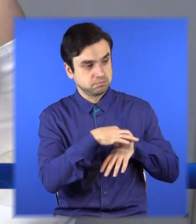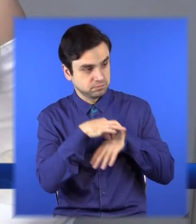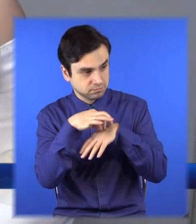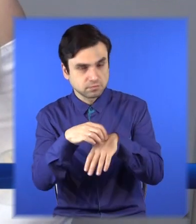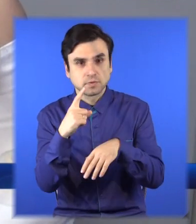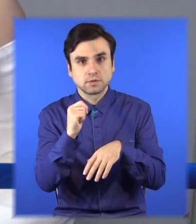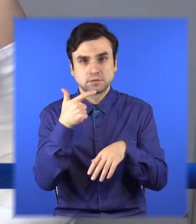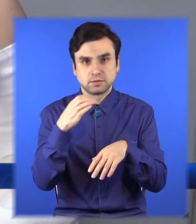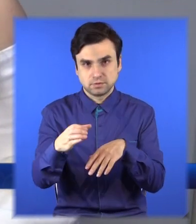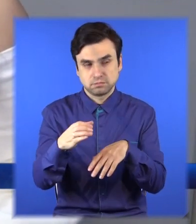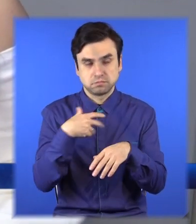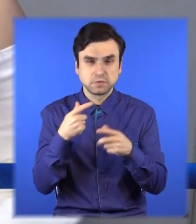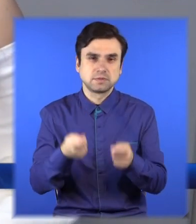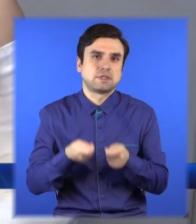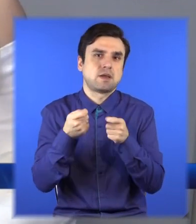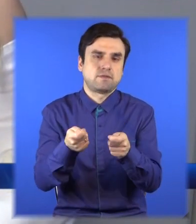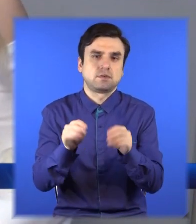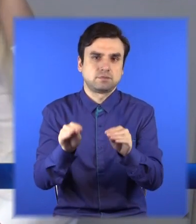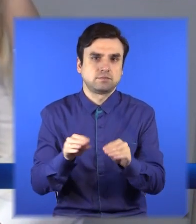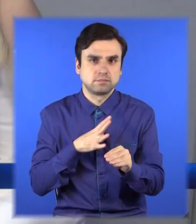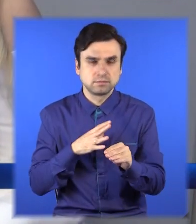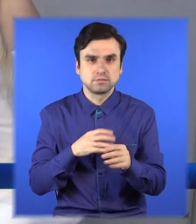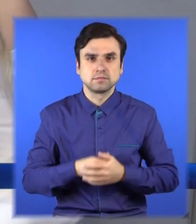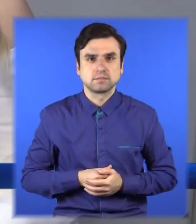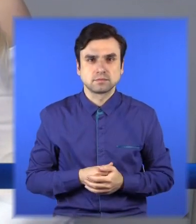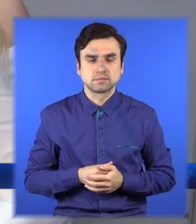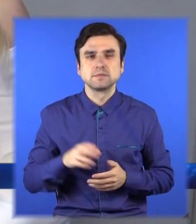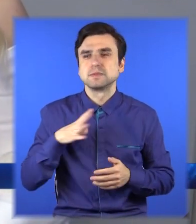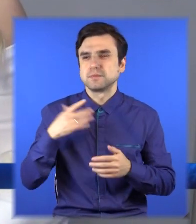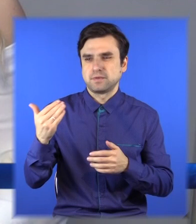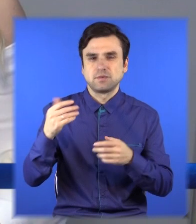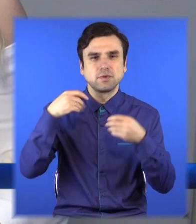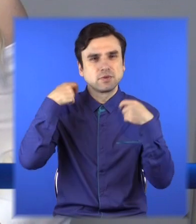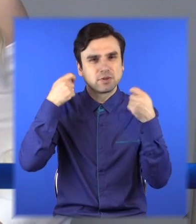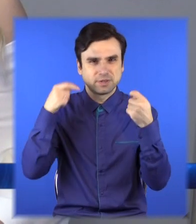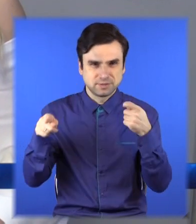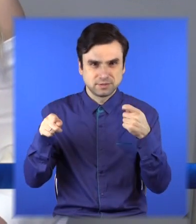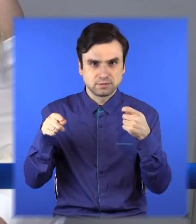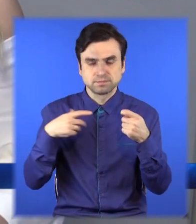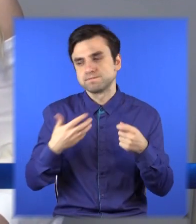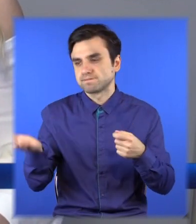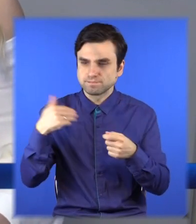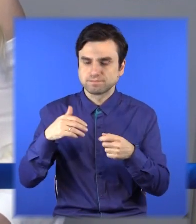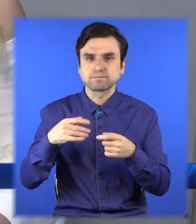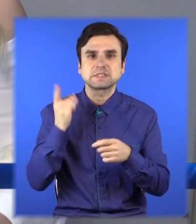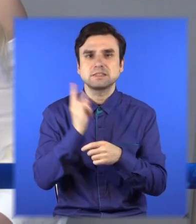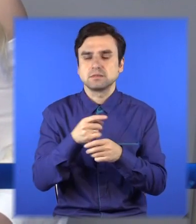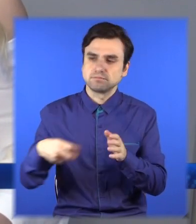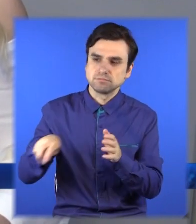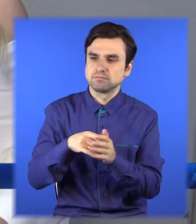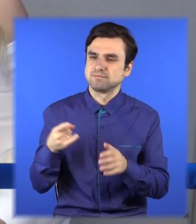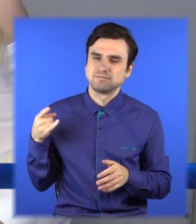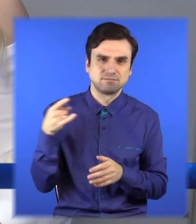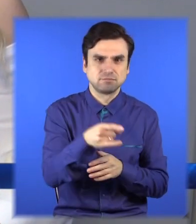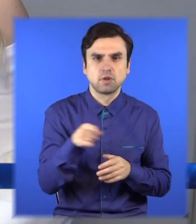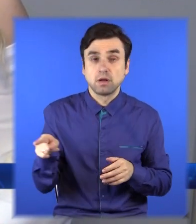ЗАГСу. І ми подали мені заяву. Мені тоді був день народження, зробили таке привітання і такий подарок. Просто забрав і ми визвали таксі, приїхали